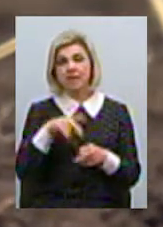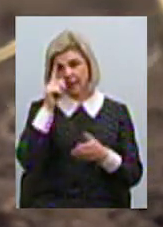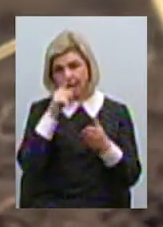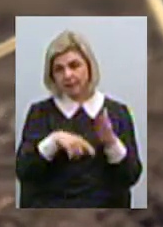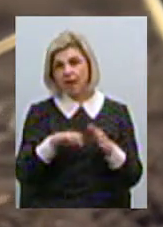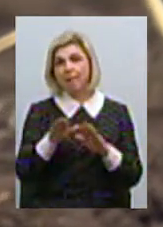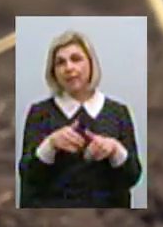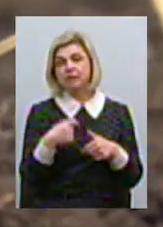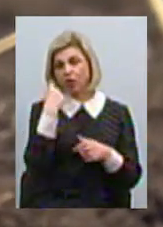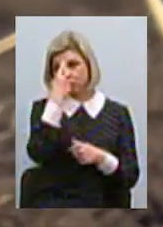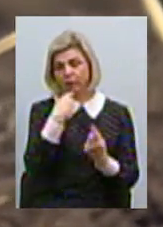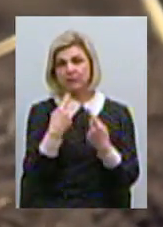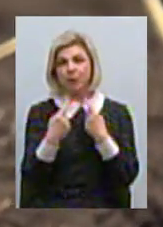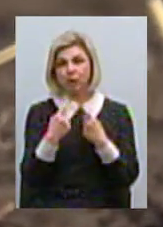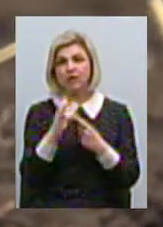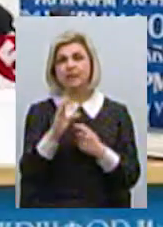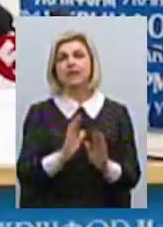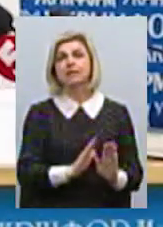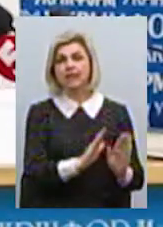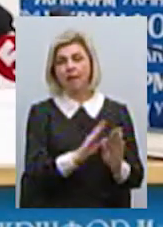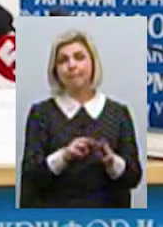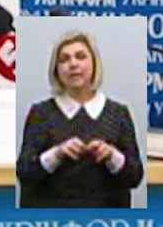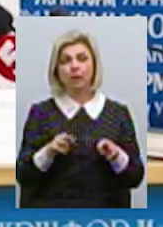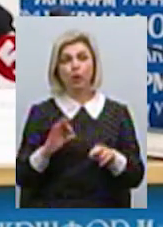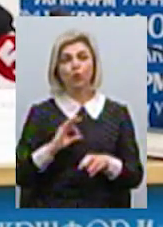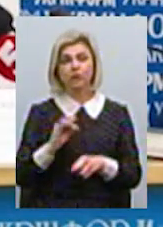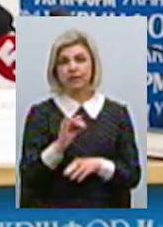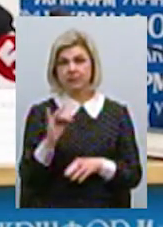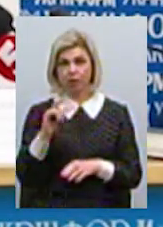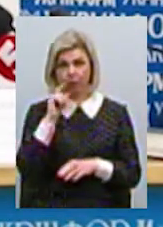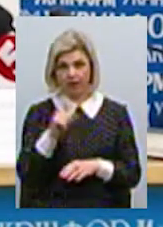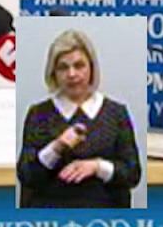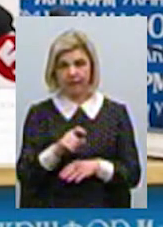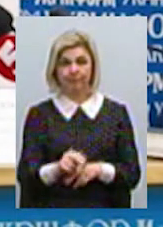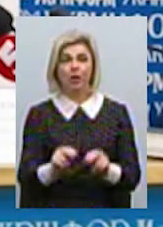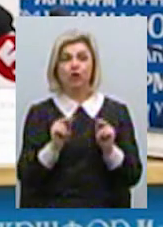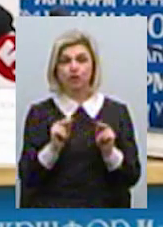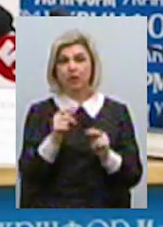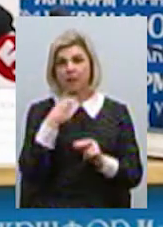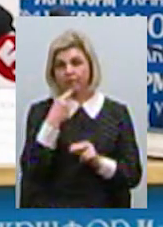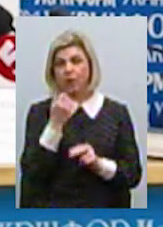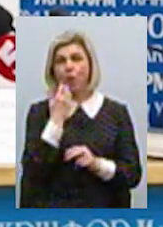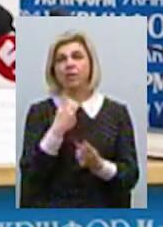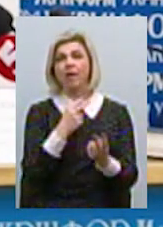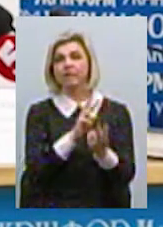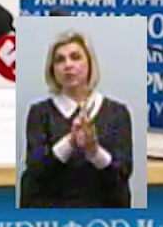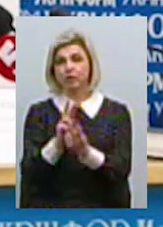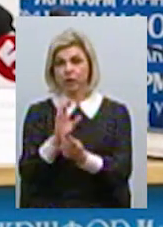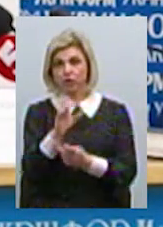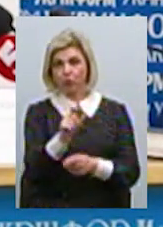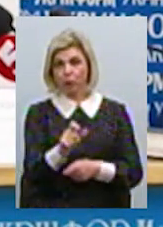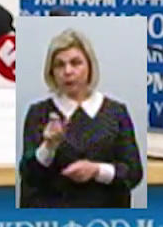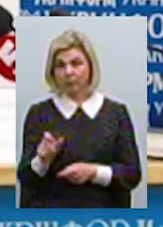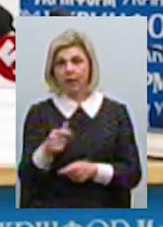після особистого спілкування із заступником міністра юстиції України. Ну, чесно кажучи, коли я зустрілася з людьми,